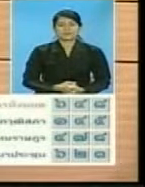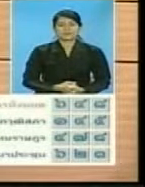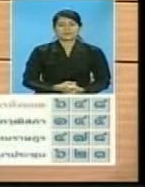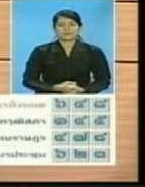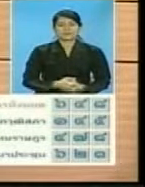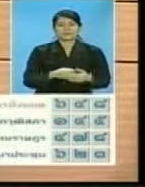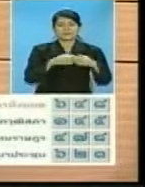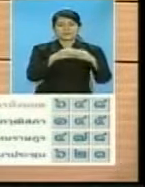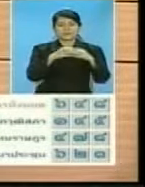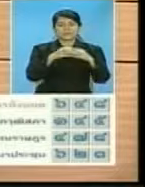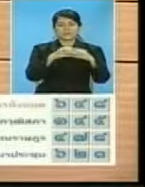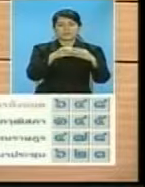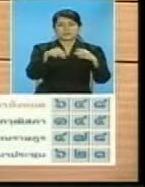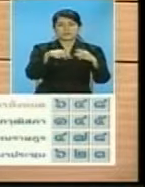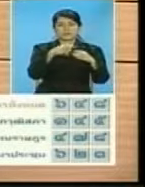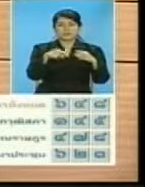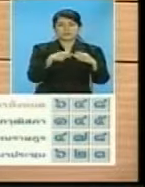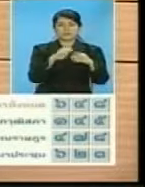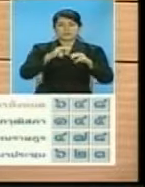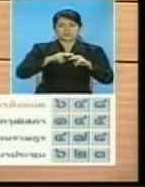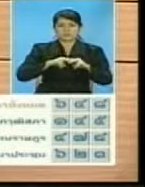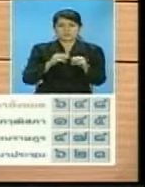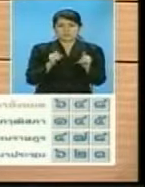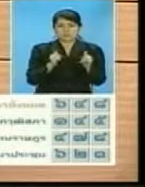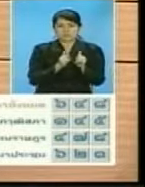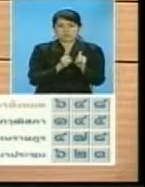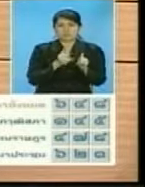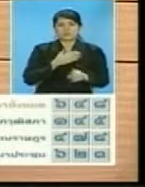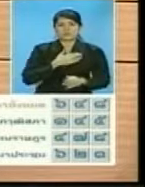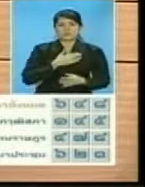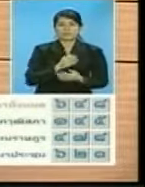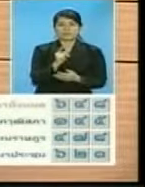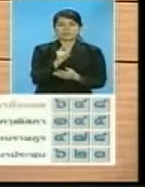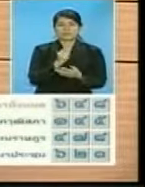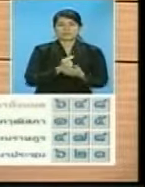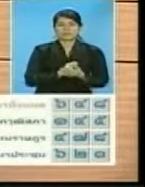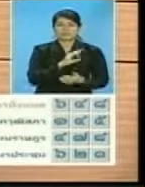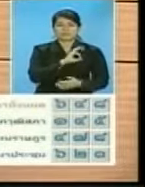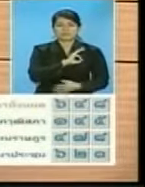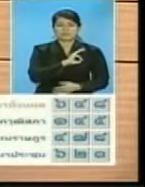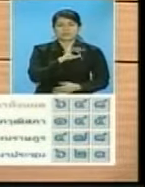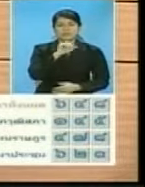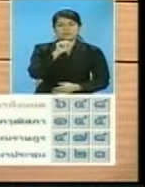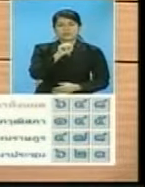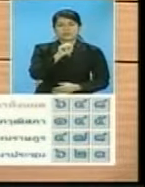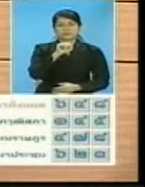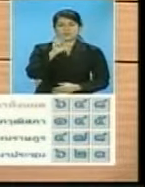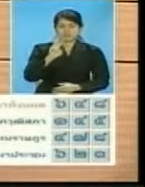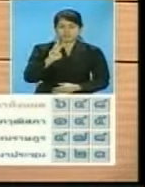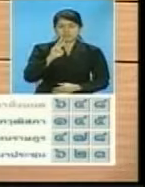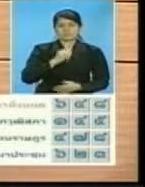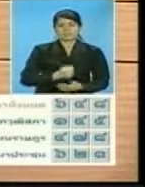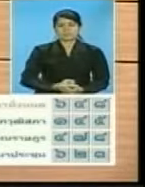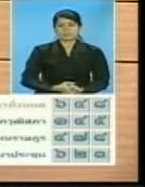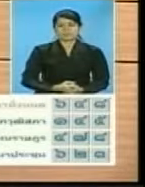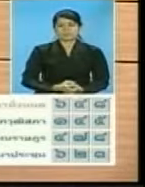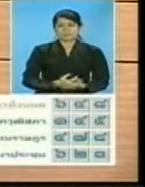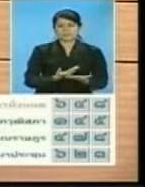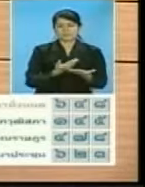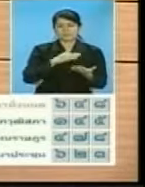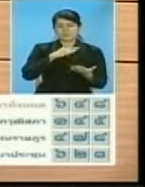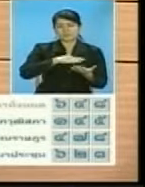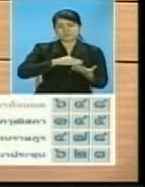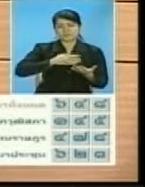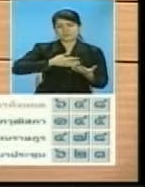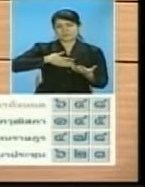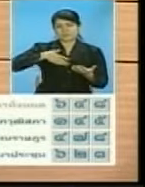ในกลุ่มซึ่งนั่งอยู่ใกล้ๆกับผมซึ่งเป็นส่วนใหญ่ก็เป็นสมาชิกวุฒิสภาต่างก็วิตก